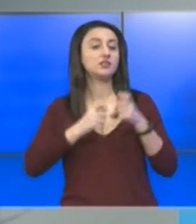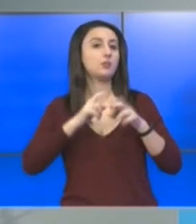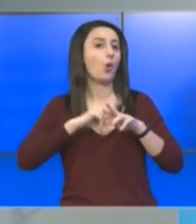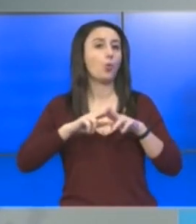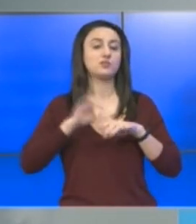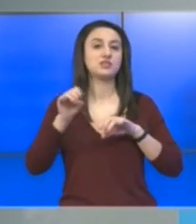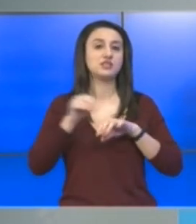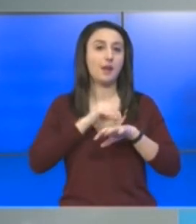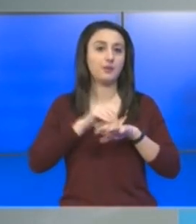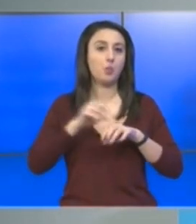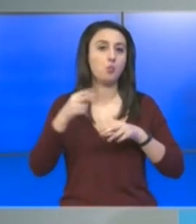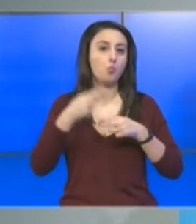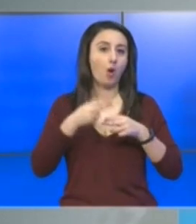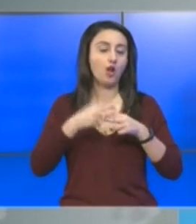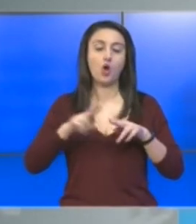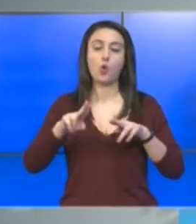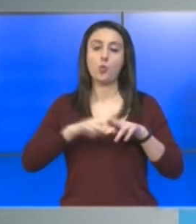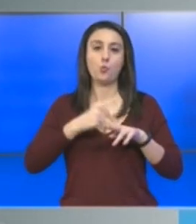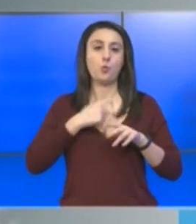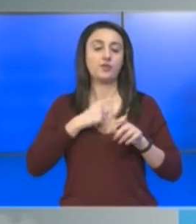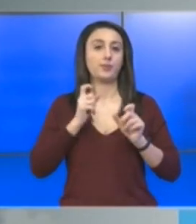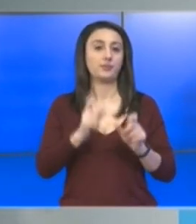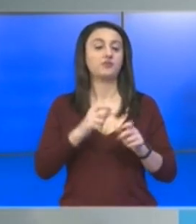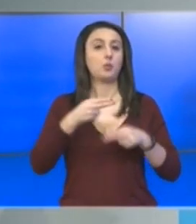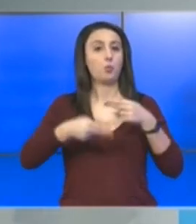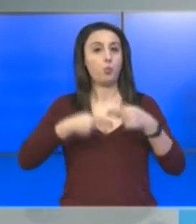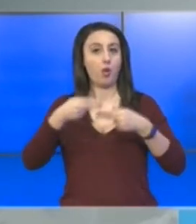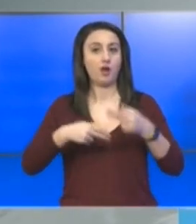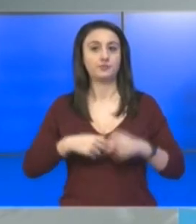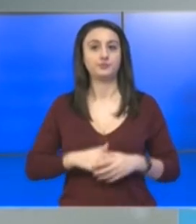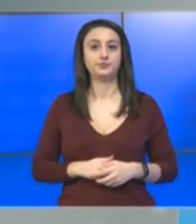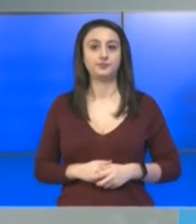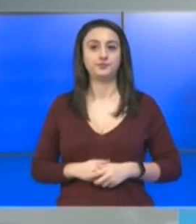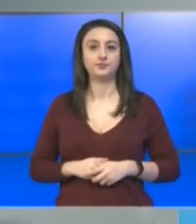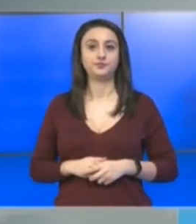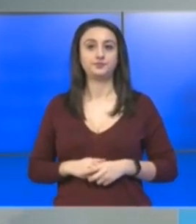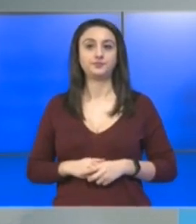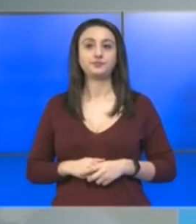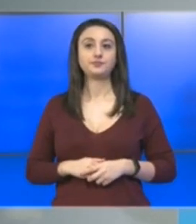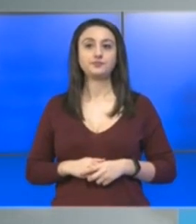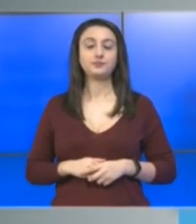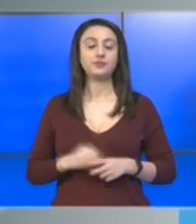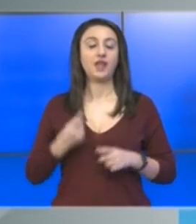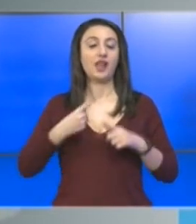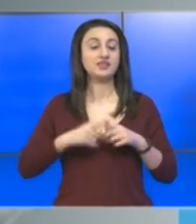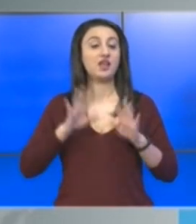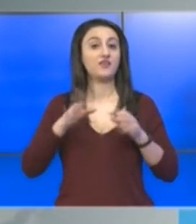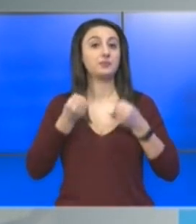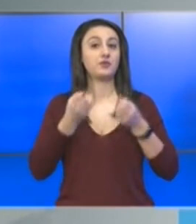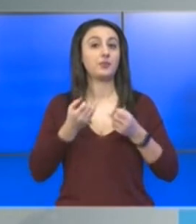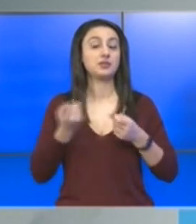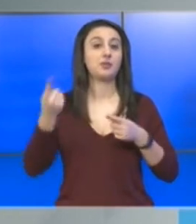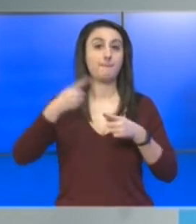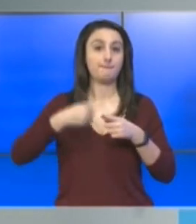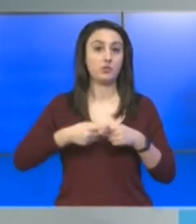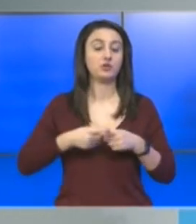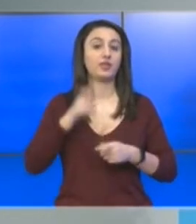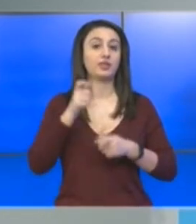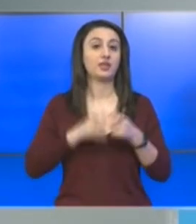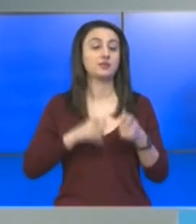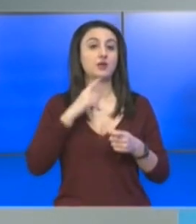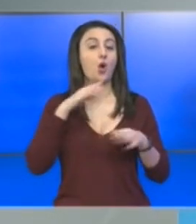manifestă și, bineînțeles, cum poate fi prevenită infectarea cu coronavirus. Alex, avem detalii suplimentare